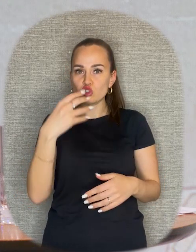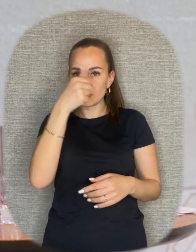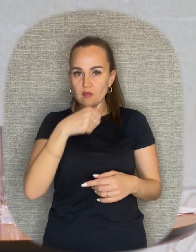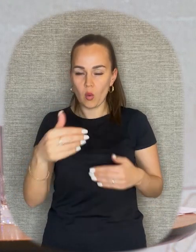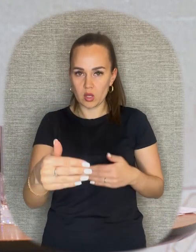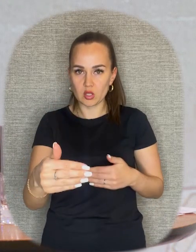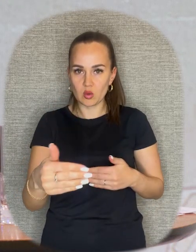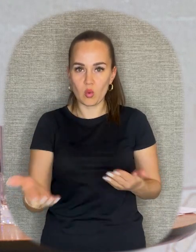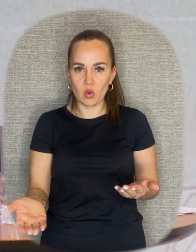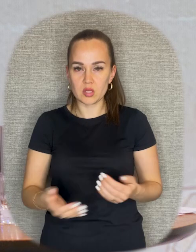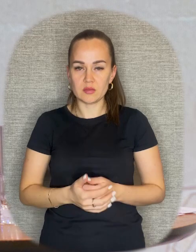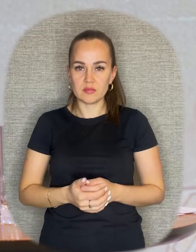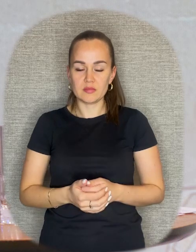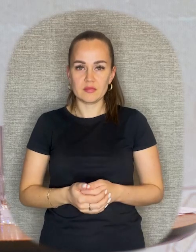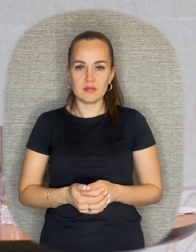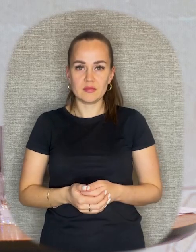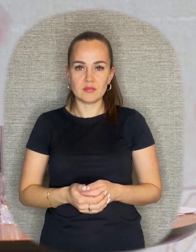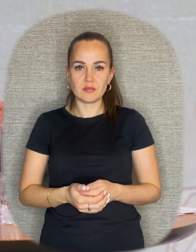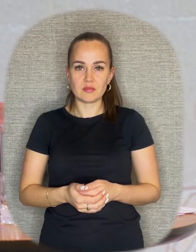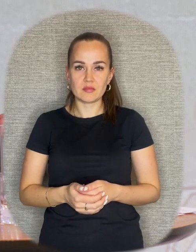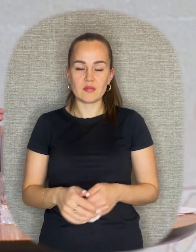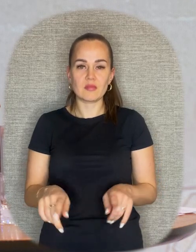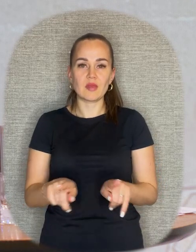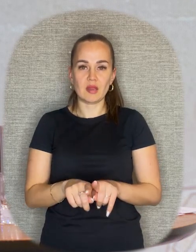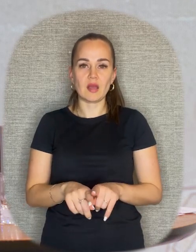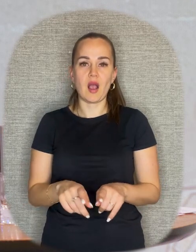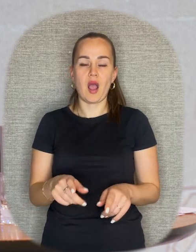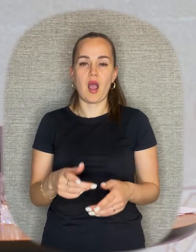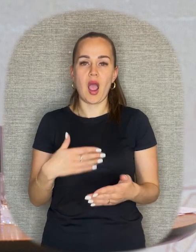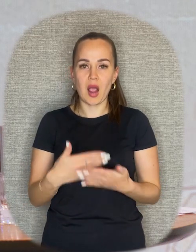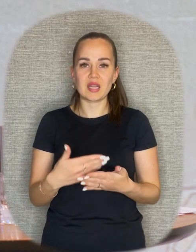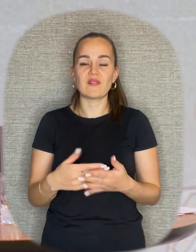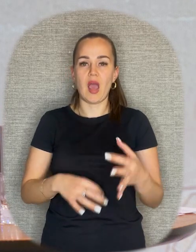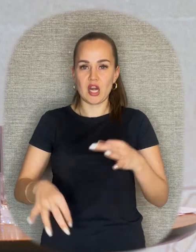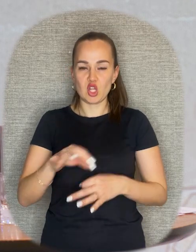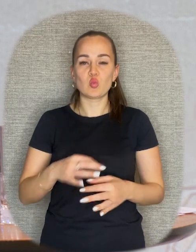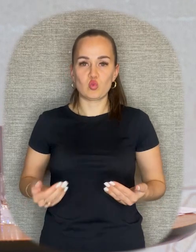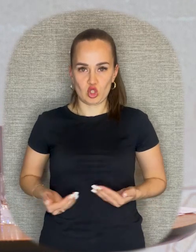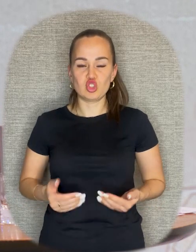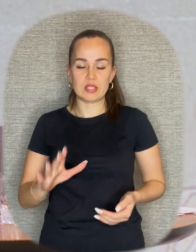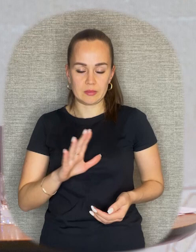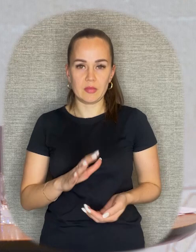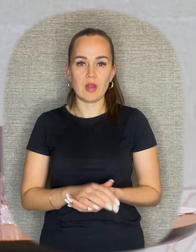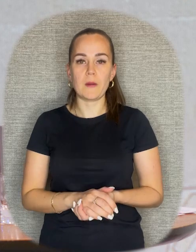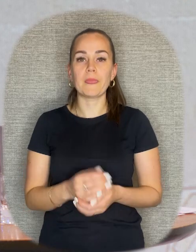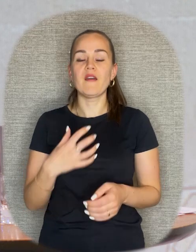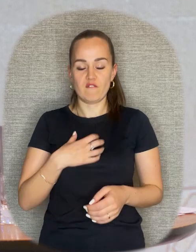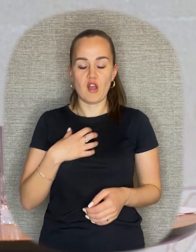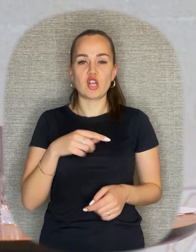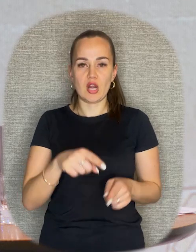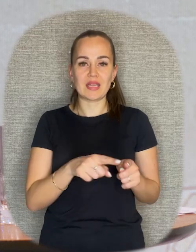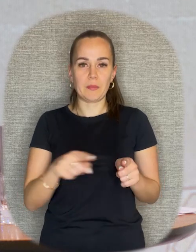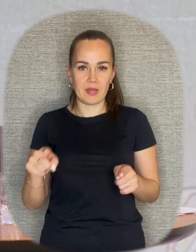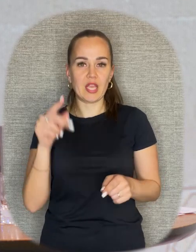читаете фразу всё было прервано и Следующую страницу вы открываете это уже сорок четвёртый год и всё время казалось Ну как же